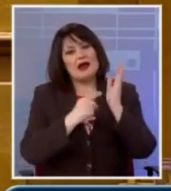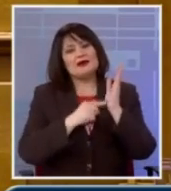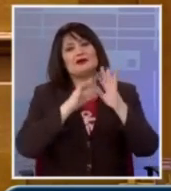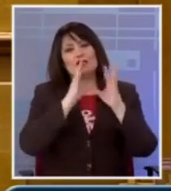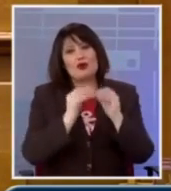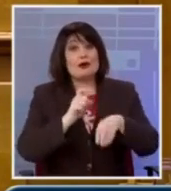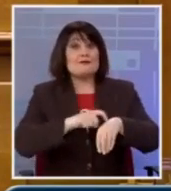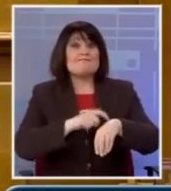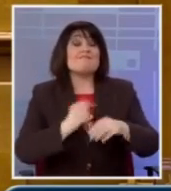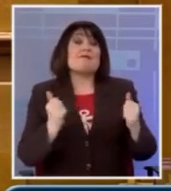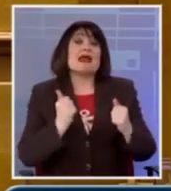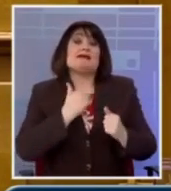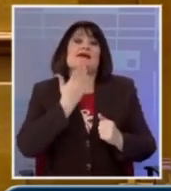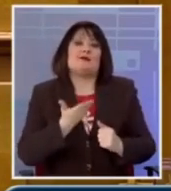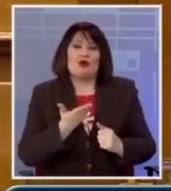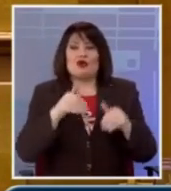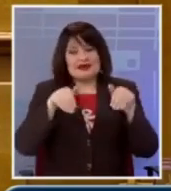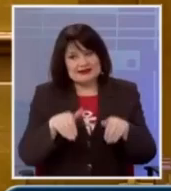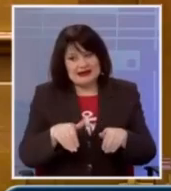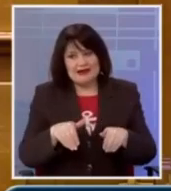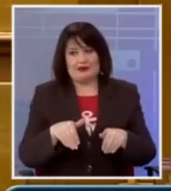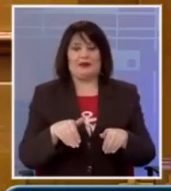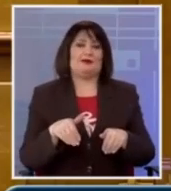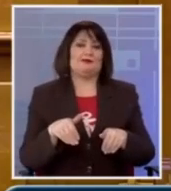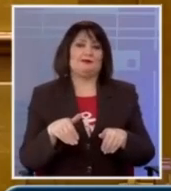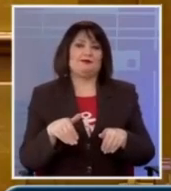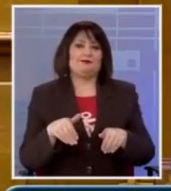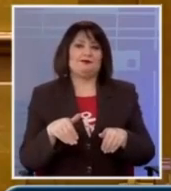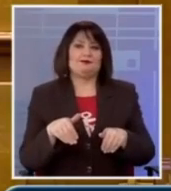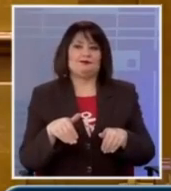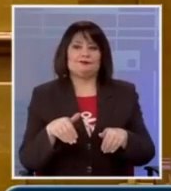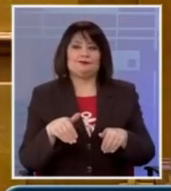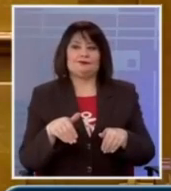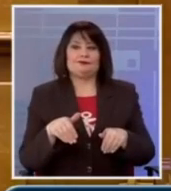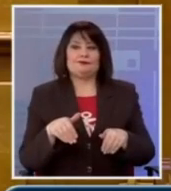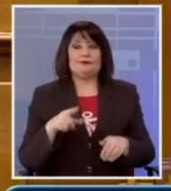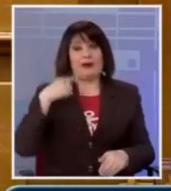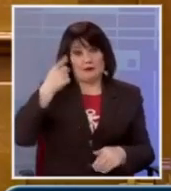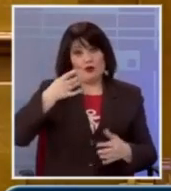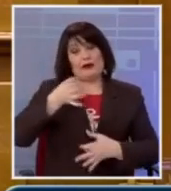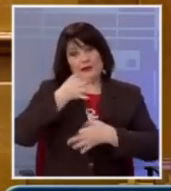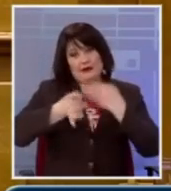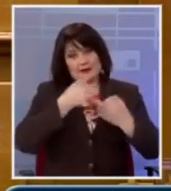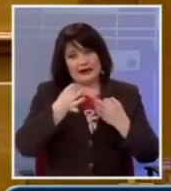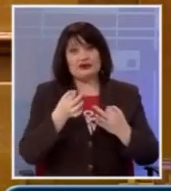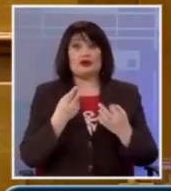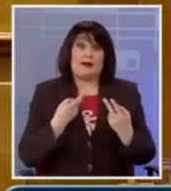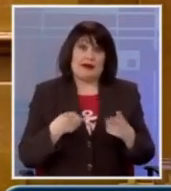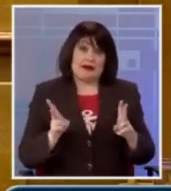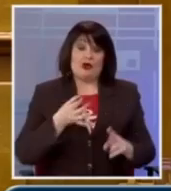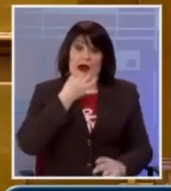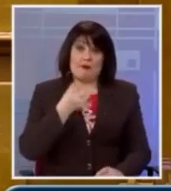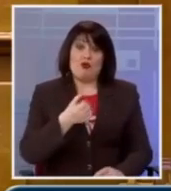Ο χρόνος με πιέζει και σέβομαι πολύ τους επόμενους ομιλητές. Επιτρέψτε μου να